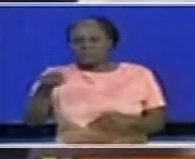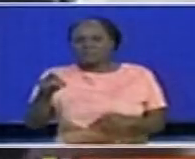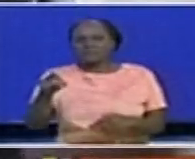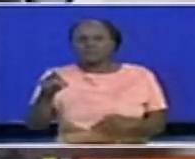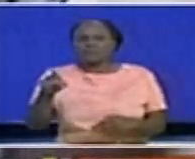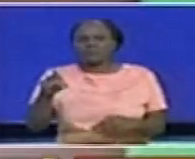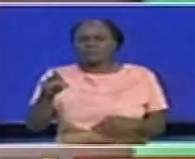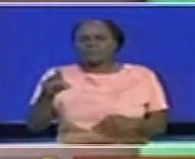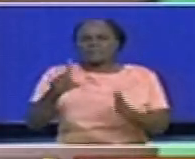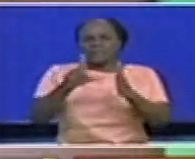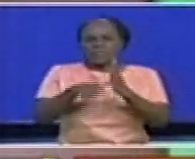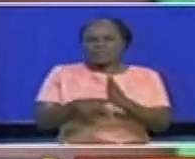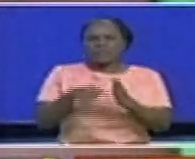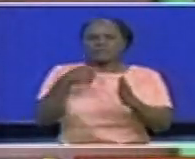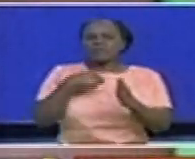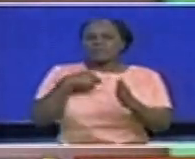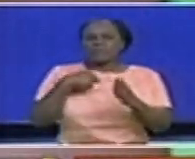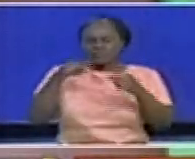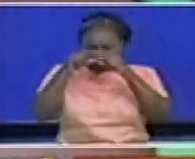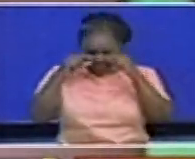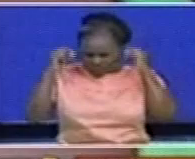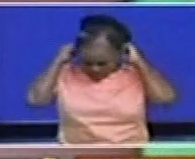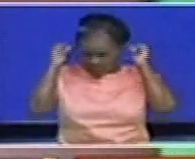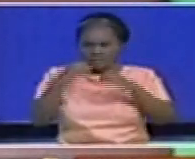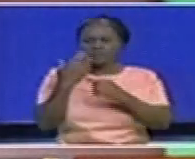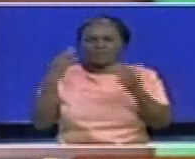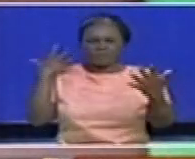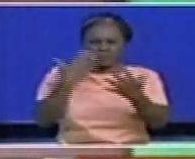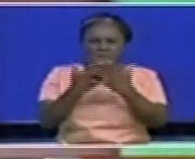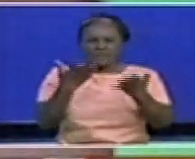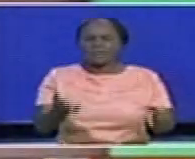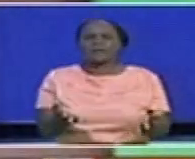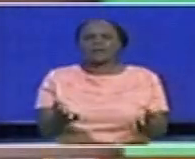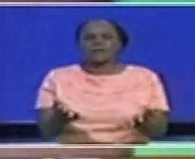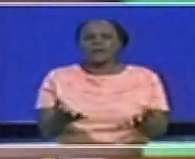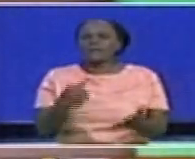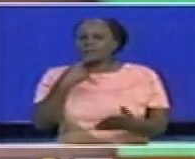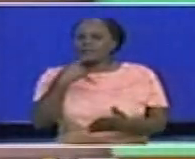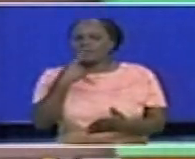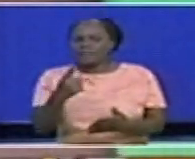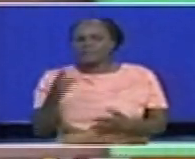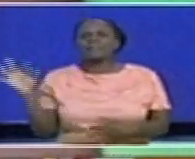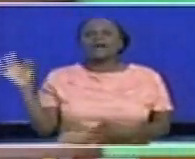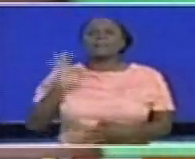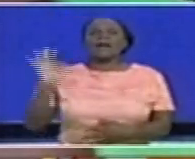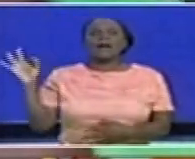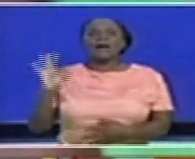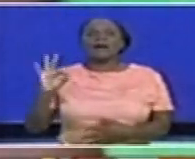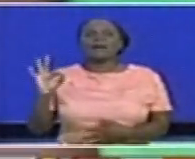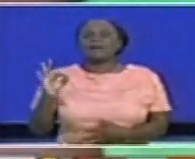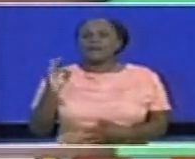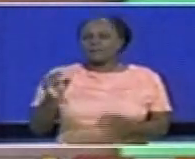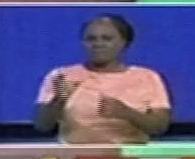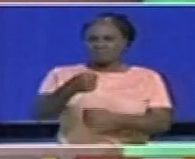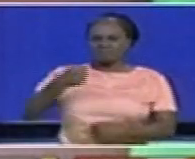mjini. Alafu akuja kama amemfunika macho akifika hapa kwa nyumba. Akamwambia surprise, mama msichana